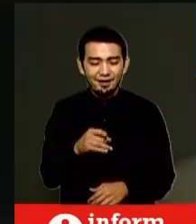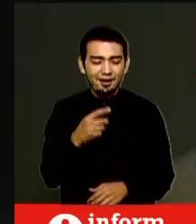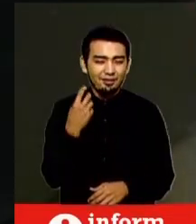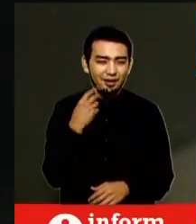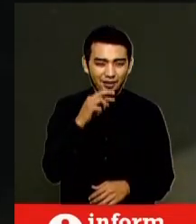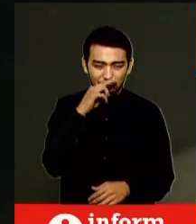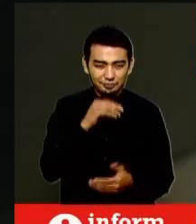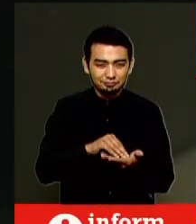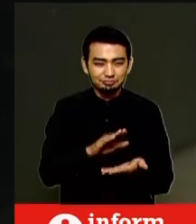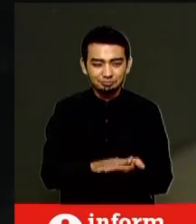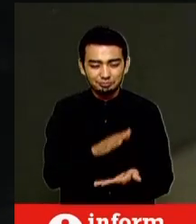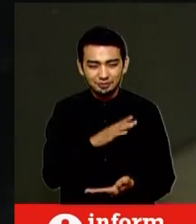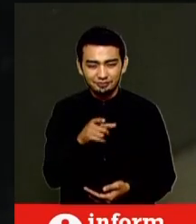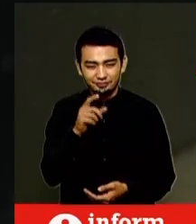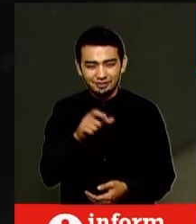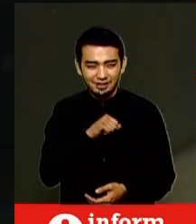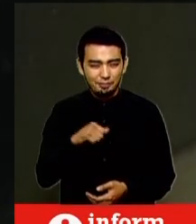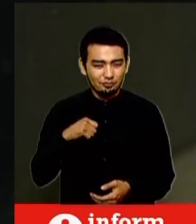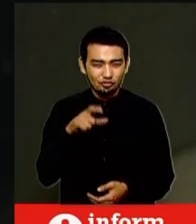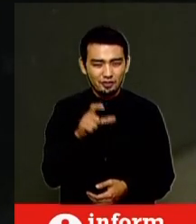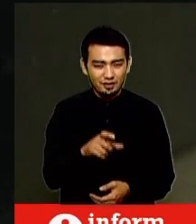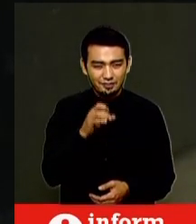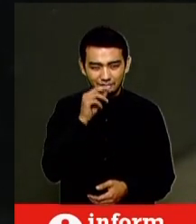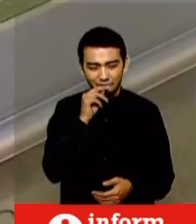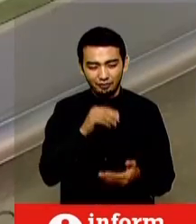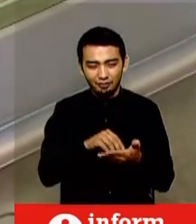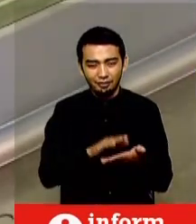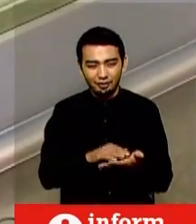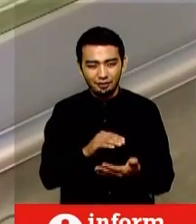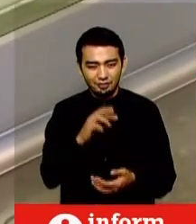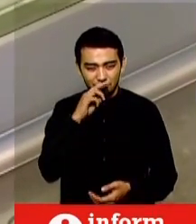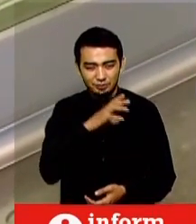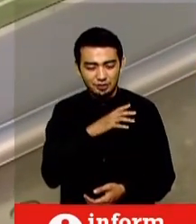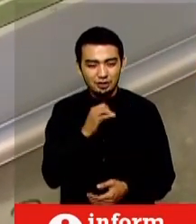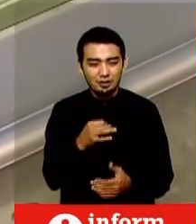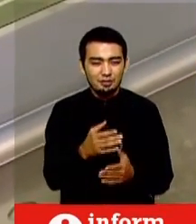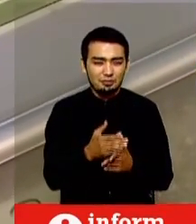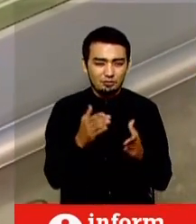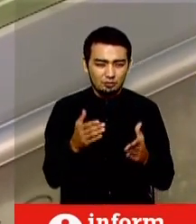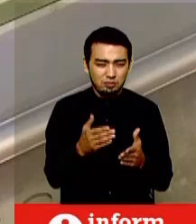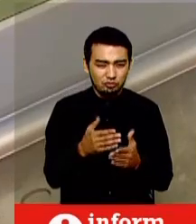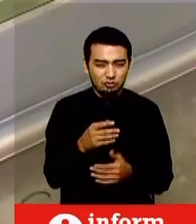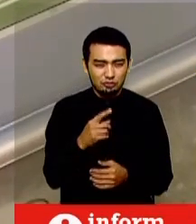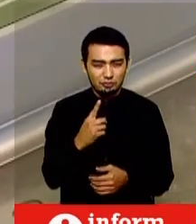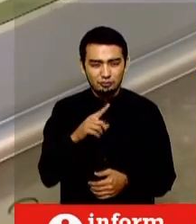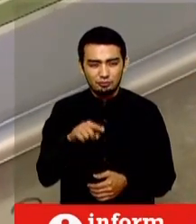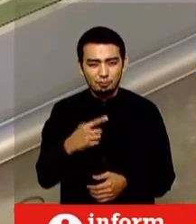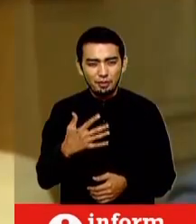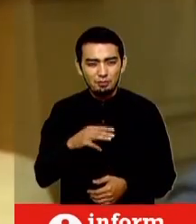долга действительно в законе не прописано. Есть только верхний, чуть больше 5,5 миллионов тенге. Многие вообще пишут произвольную